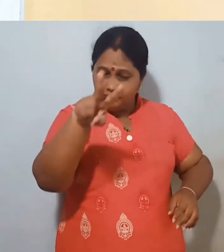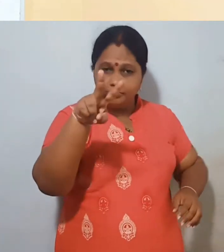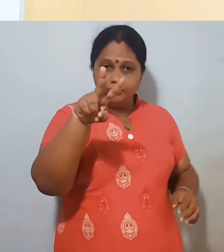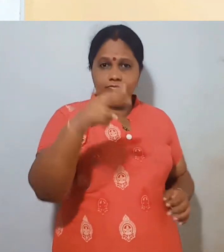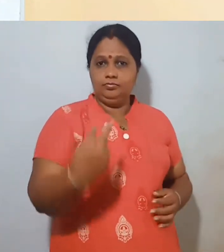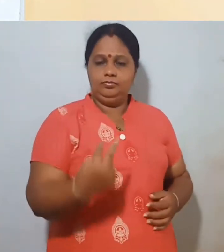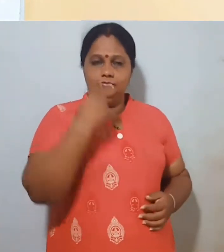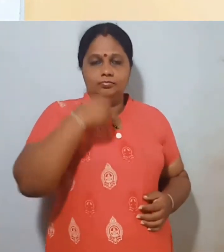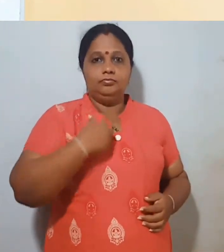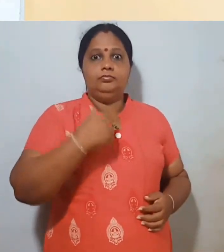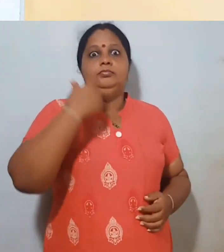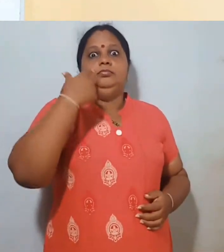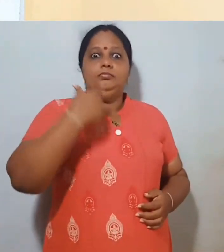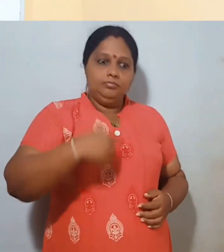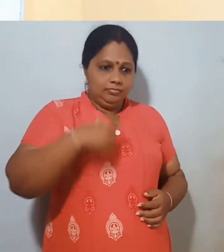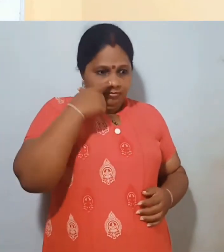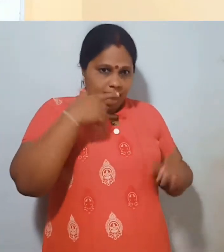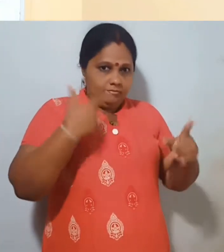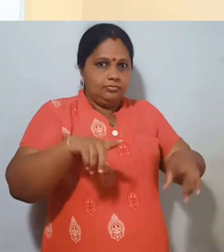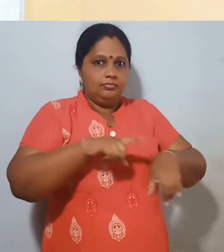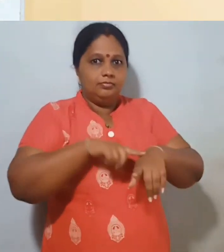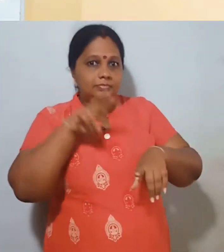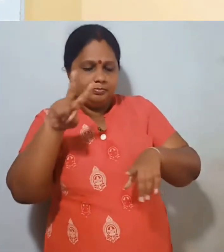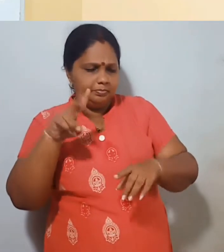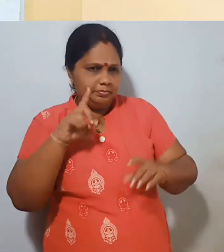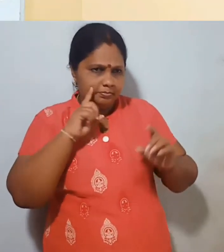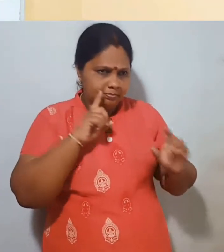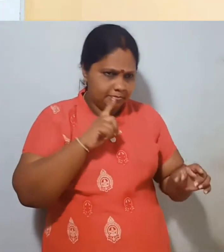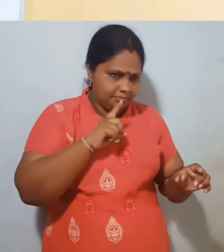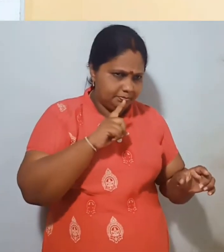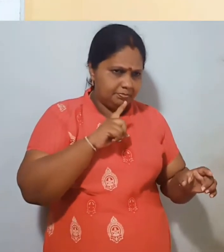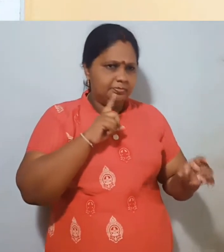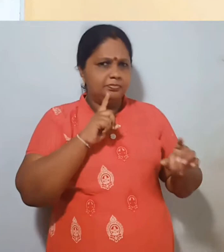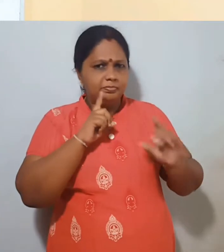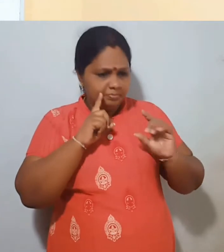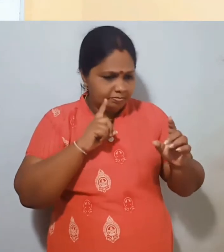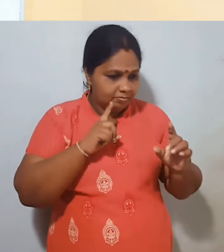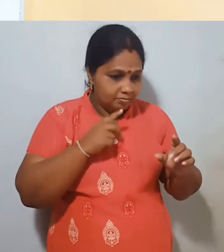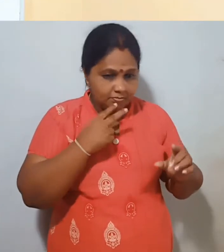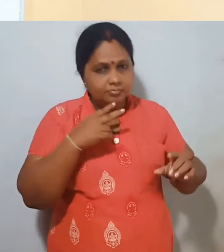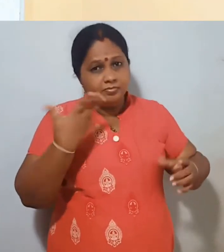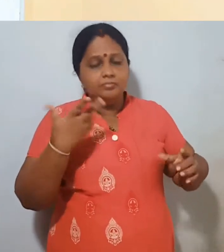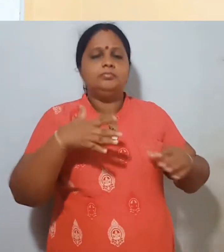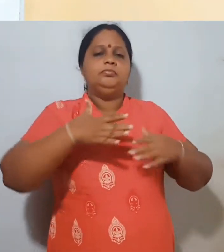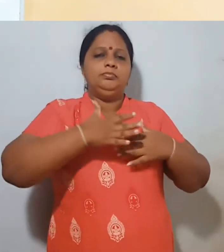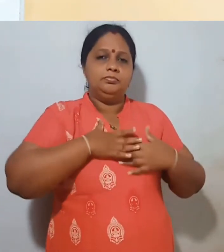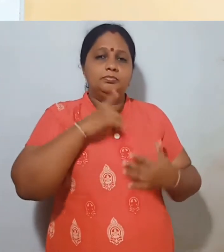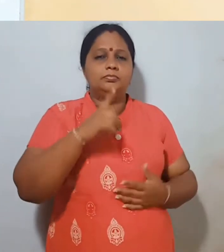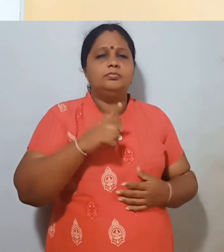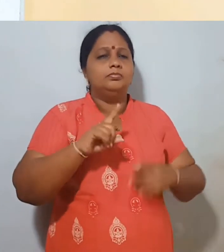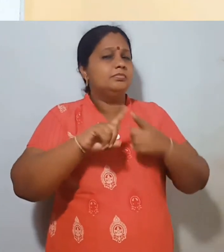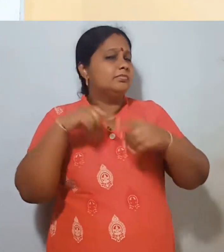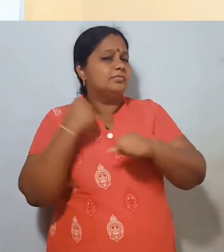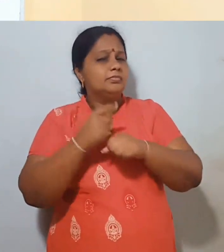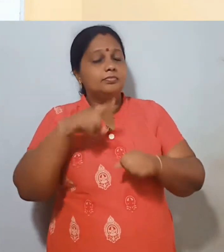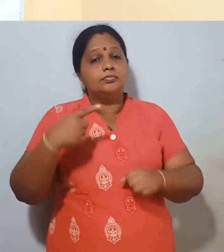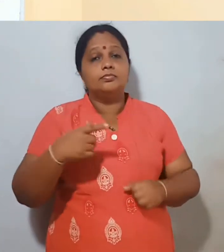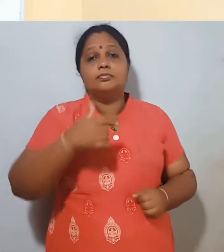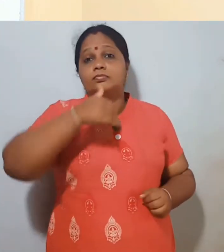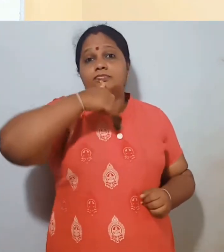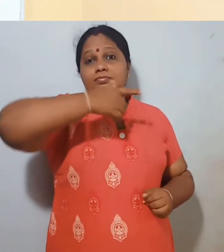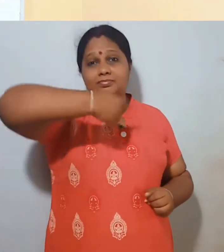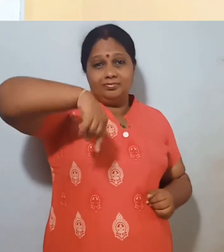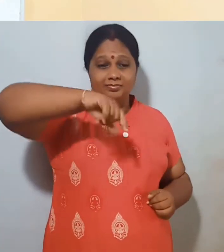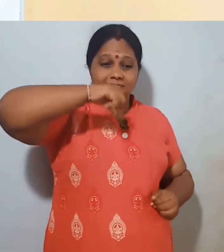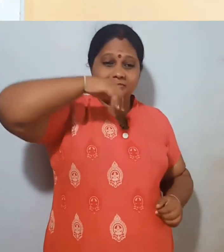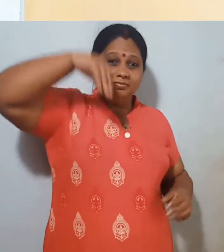மூச்சு வந்துட்டா அல்லதை பாருங்க, கொடுங்க. 2 நிமிஷத்துக்கு ஒரு தரம் செக் பண்ணுங்க. உதாரணமா தண்ணிக்குள்ள விழுந்து மரணிச்சவரால நீங்க கரைக்கு